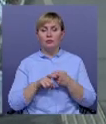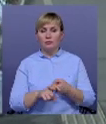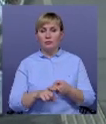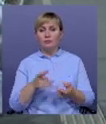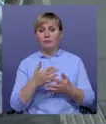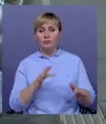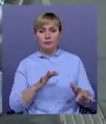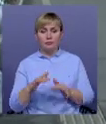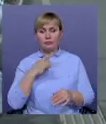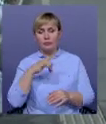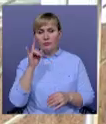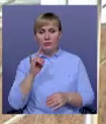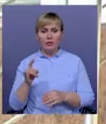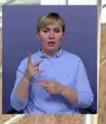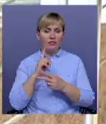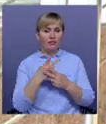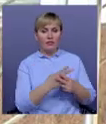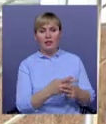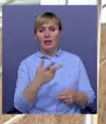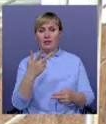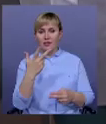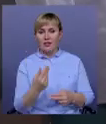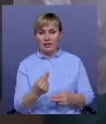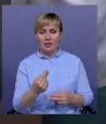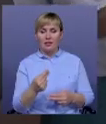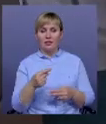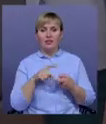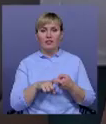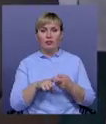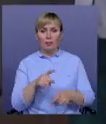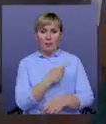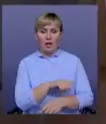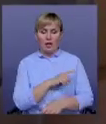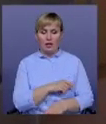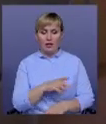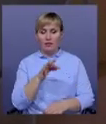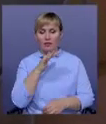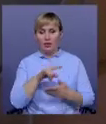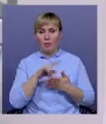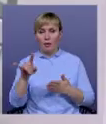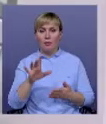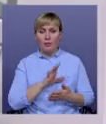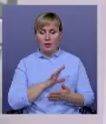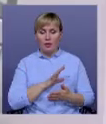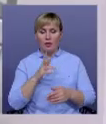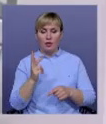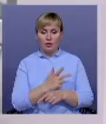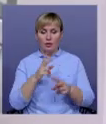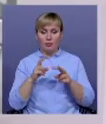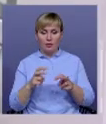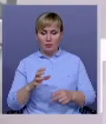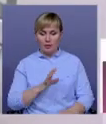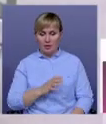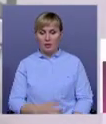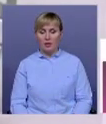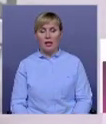противоэпидемиологических мер казахстанцев поместили на 3-дневный карантин в инфекционную больницу. Во время полета была проведена 3-кратная термометрия, то